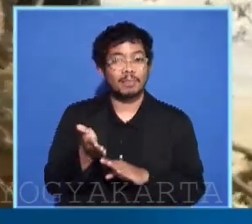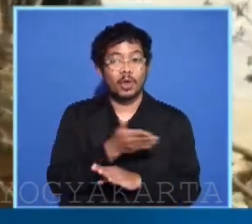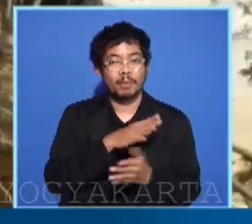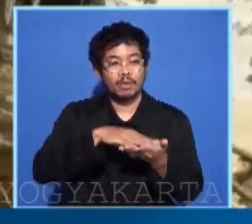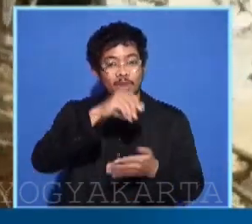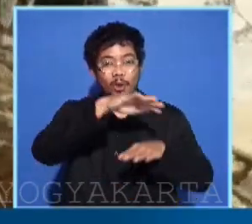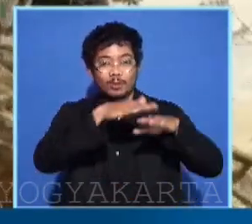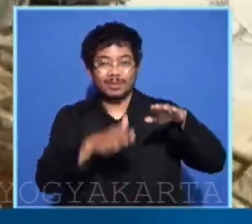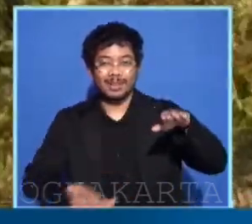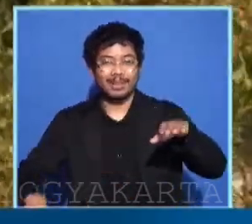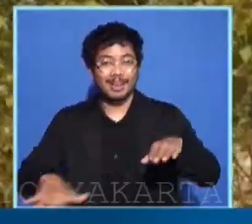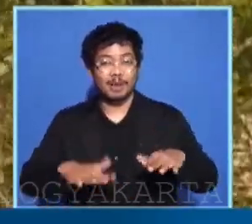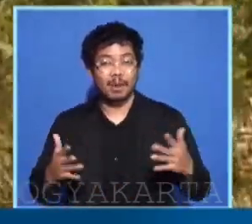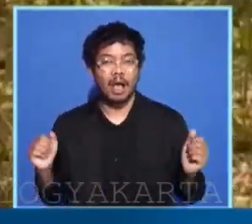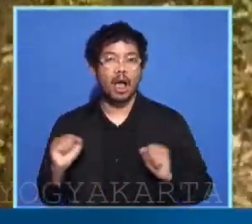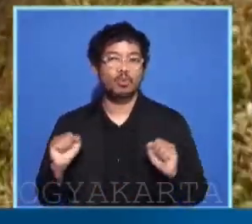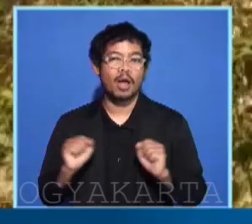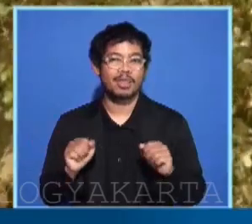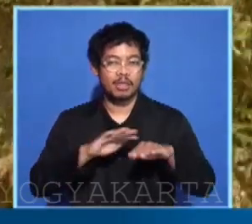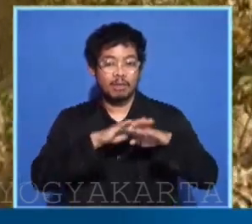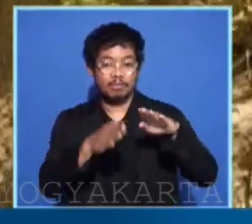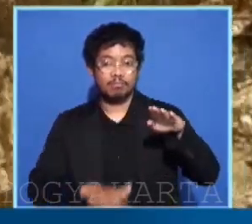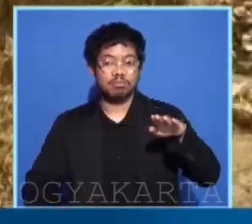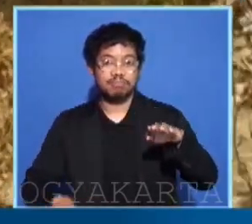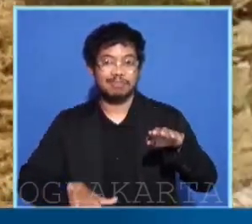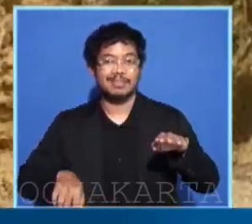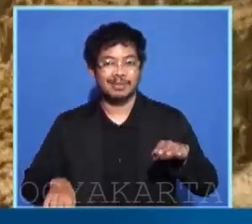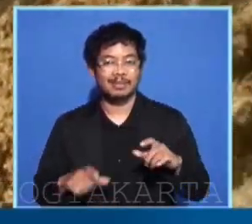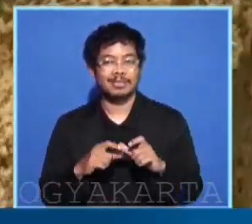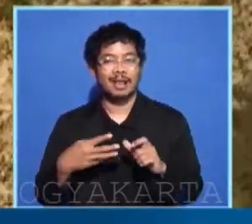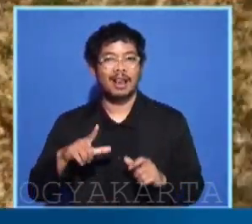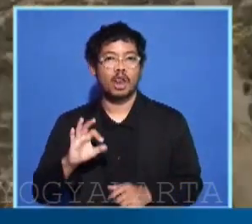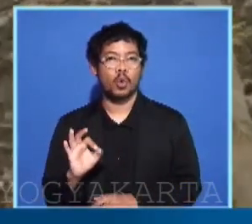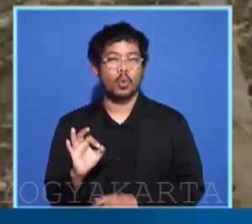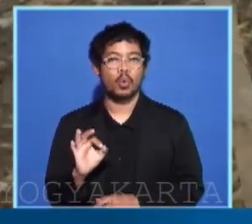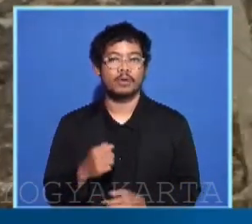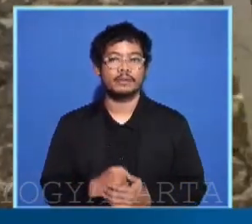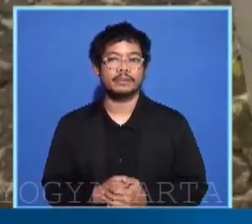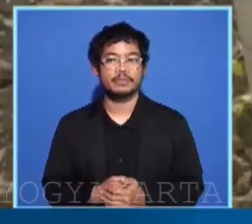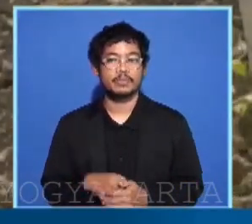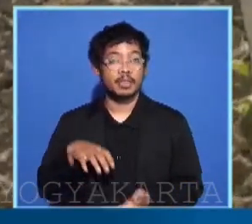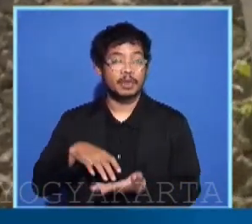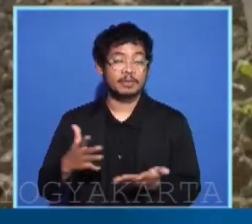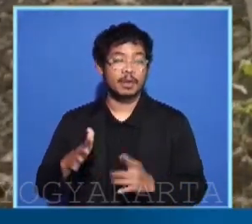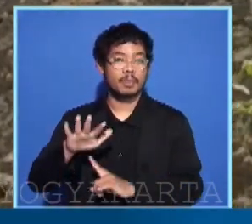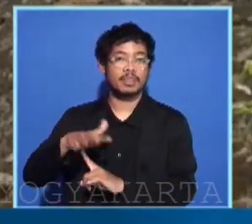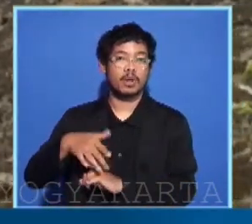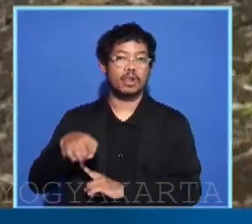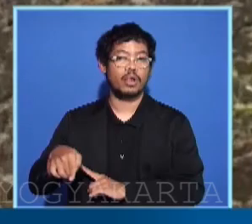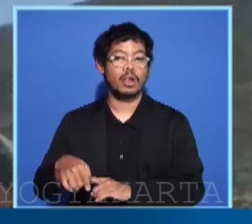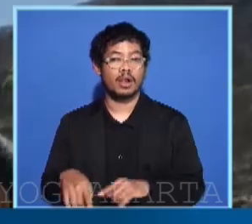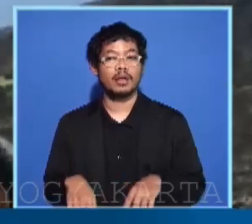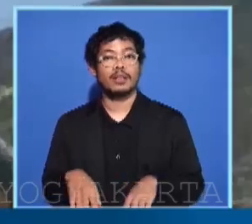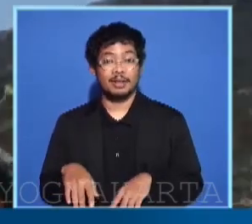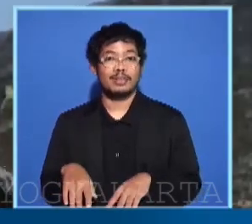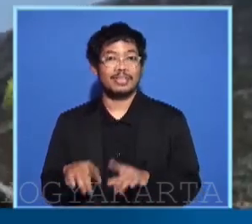kawasan rawan longsor di wilayah padukan blali seloharjo Pundong Bantul ews yang dipasang sejak tahun 2019